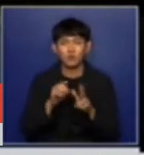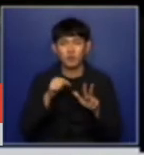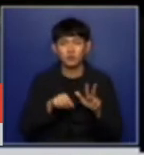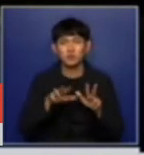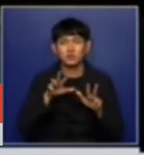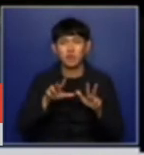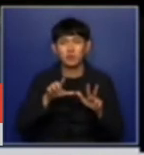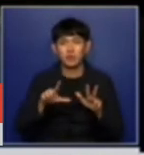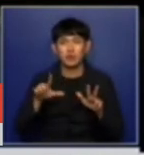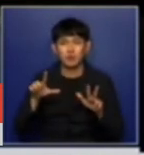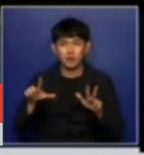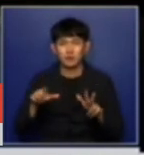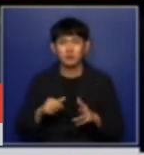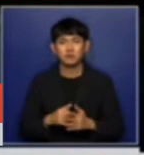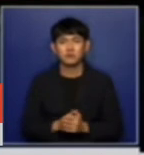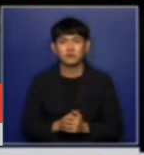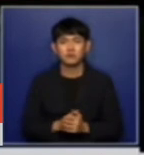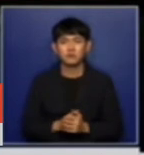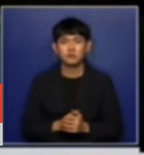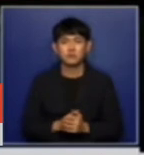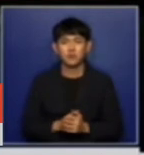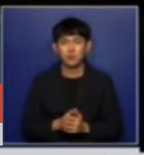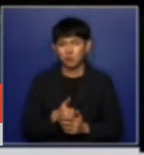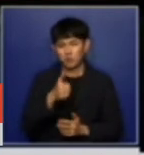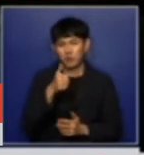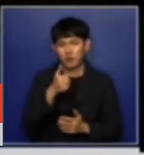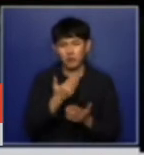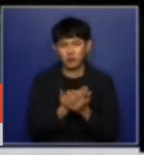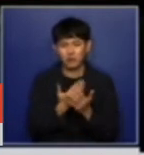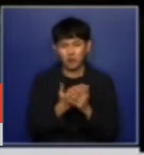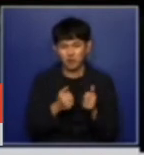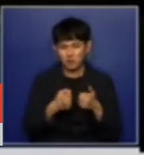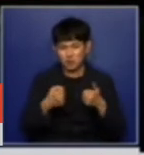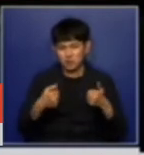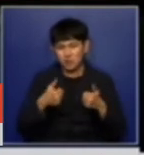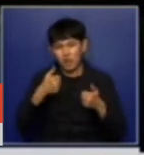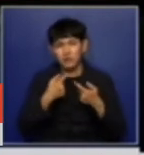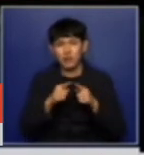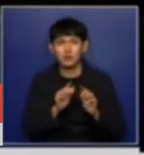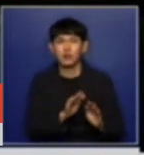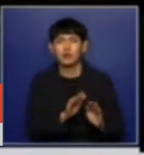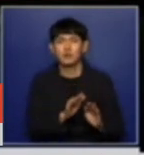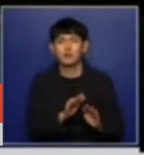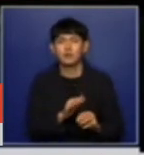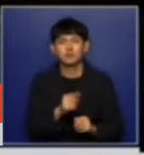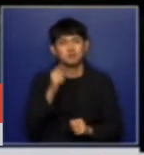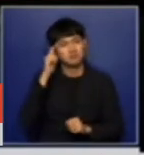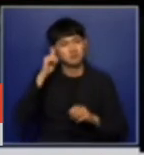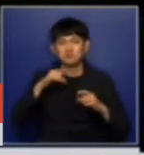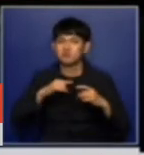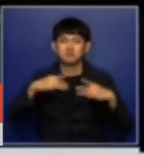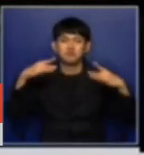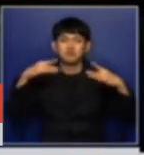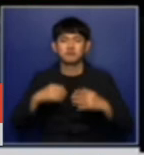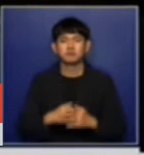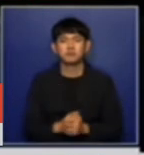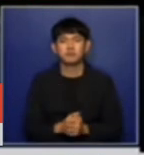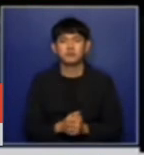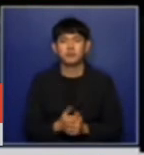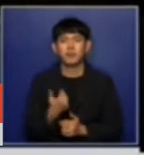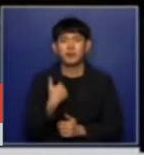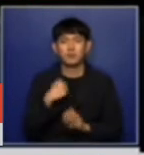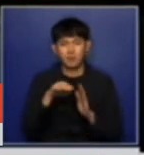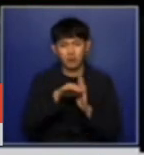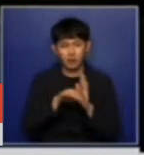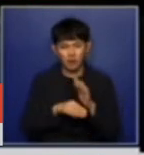3.3 ล้านล้านยังได้อีกเยอะครับแต่เอาไปไว้ตรงนั้นผมไม่เห็นด้วยอย่างยิ่งครับมีรายการ